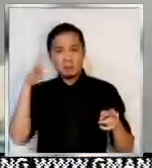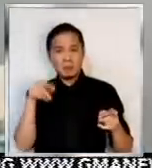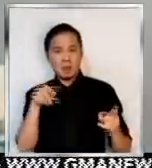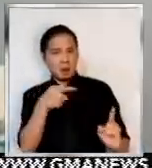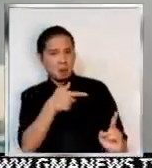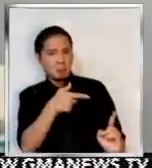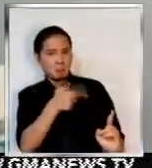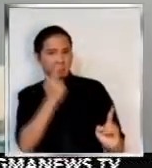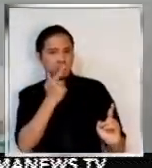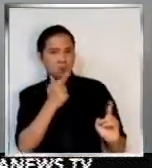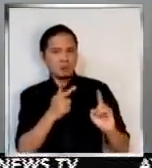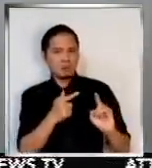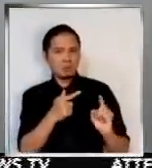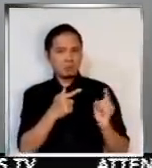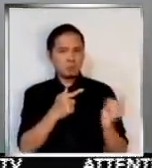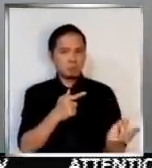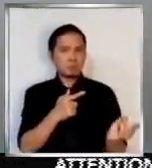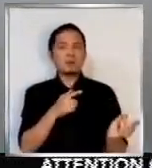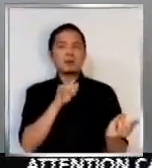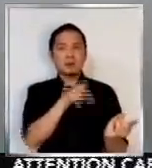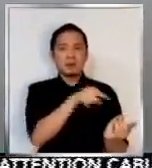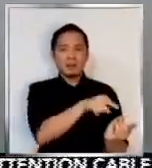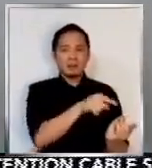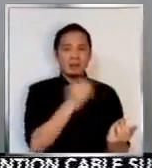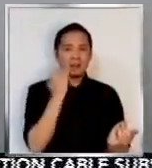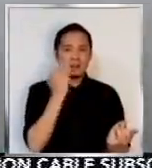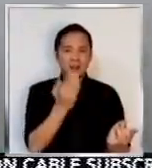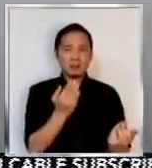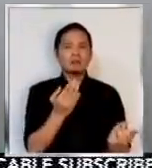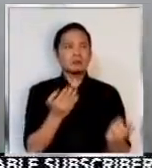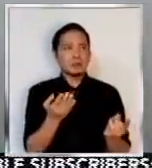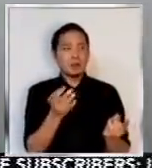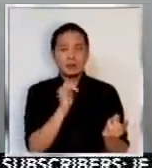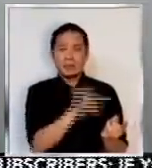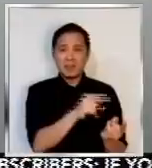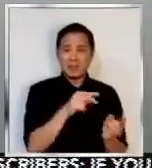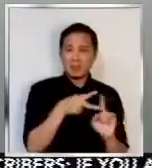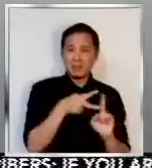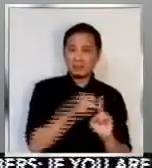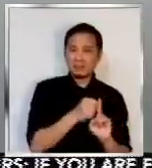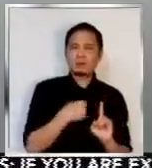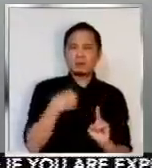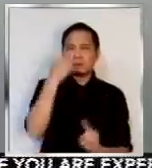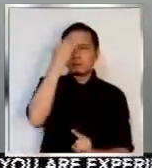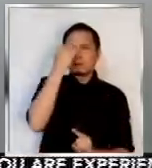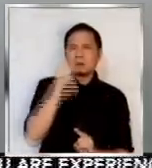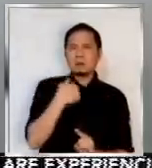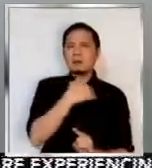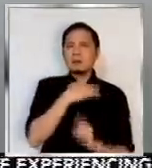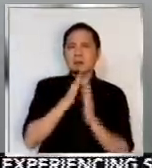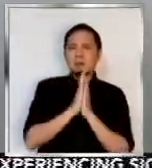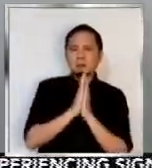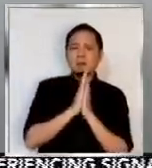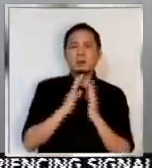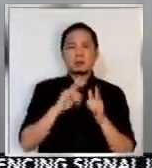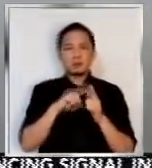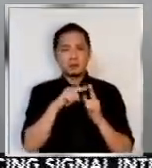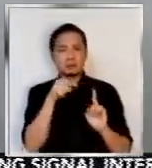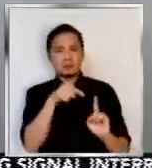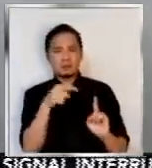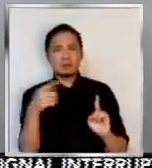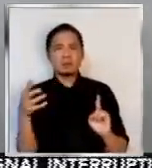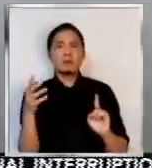bumagsak siya sa kalsada. Nag-sign of the cross pa ang biktima bago kunin ng mga suspect ang kanyang bag na may lamang mahigit